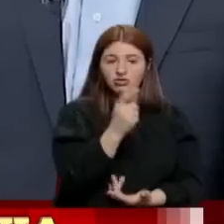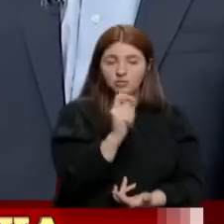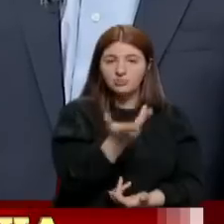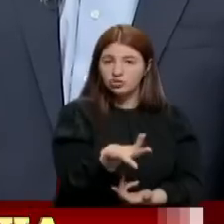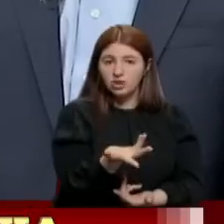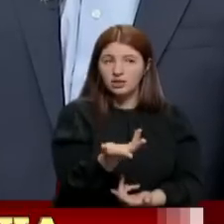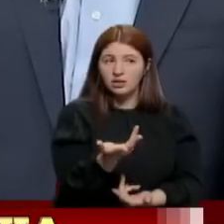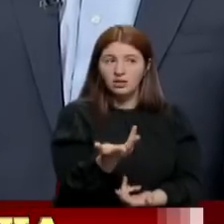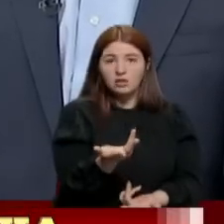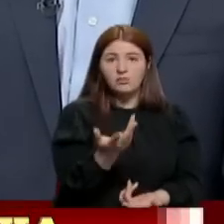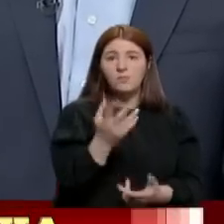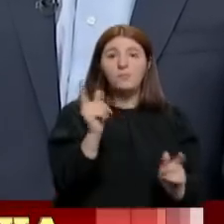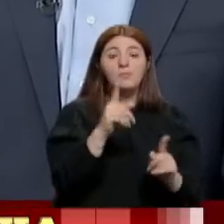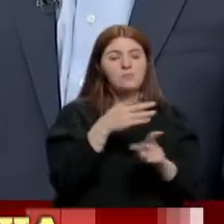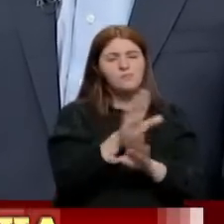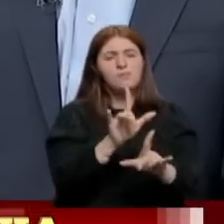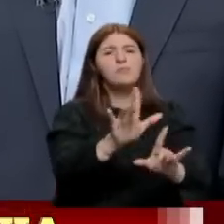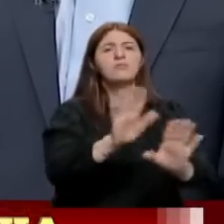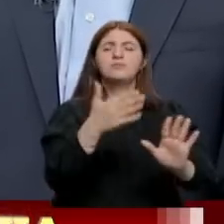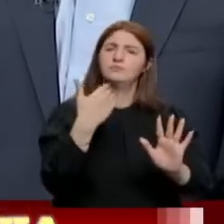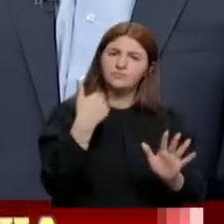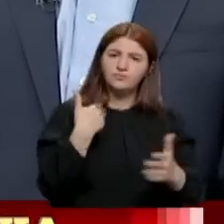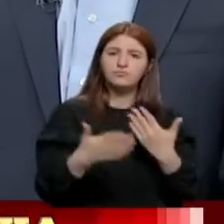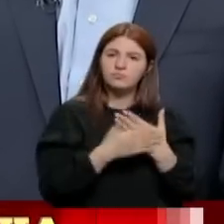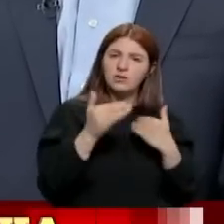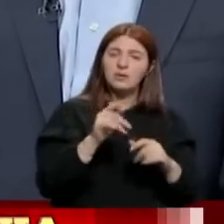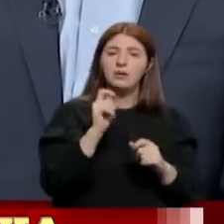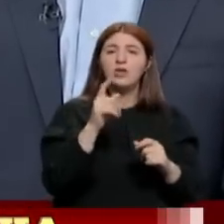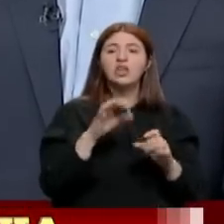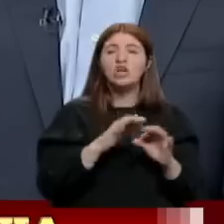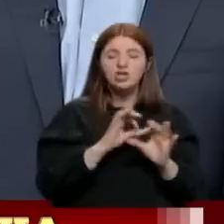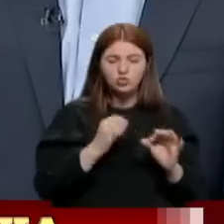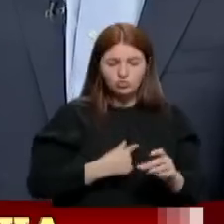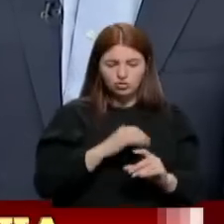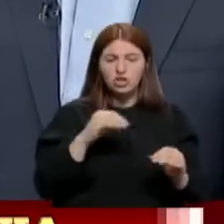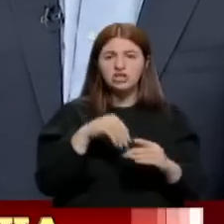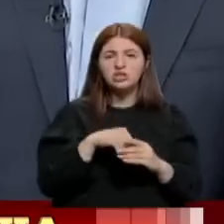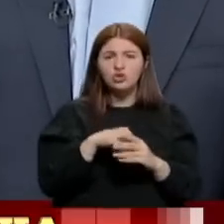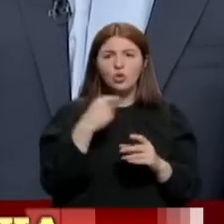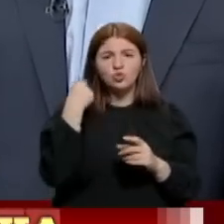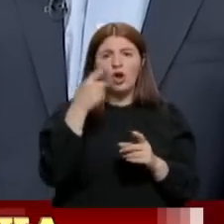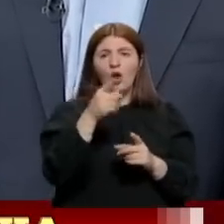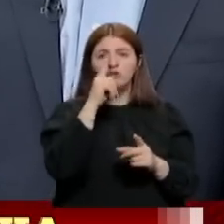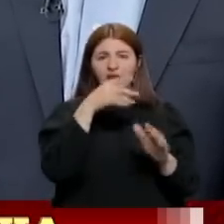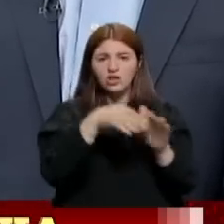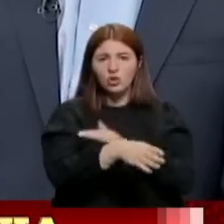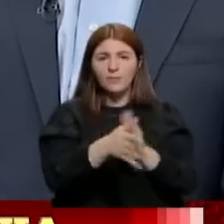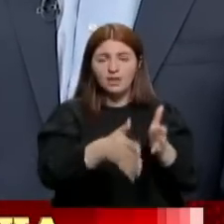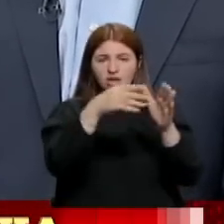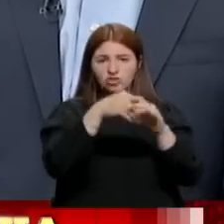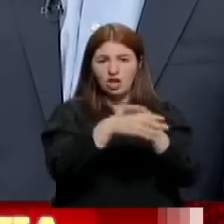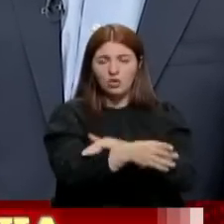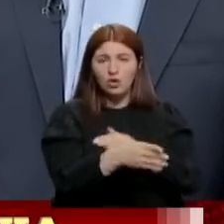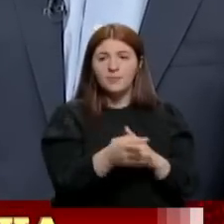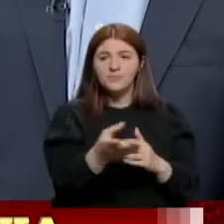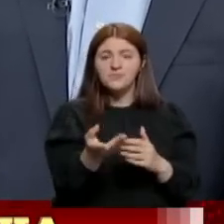yapılmışken sakın girmeyin içeri denilebilir. İnsanlar kendisini çaresiz ve umutsuz hissettiği için zaten oradalar ve o binaların içine